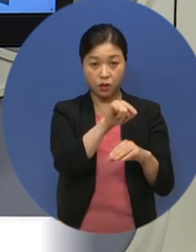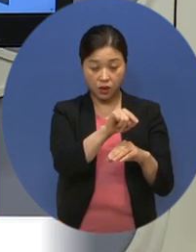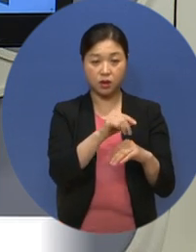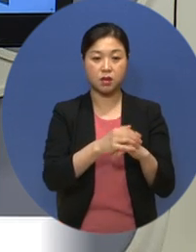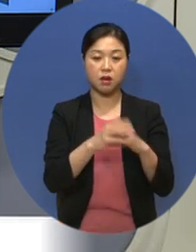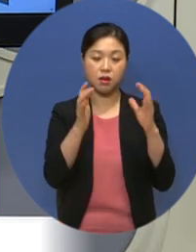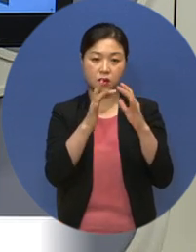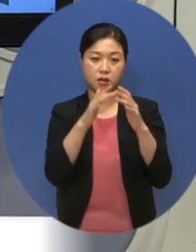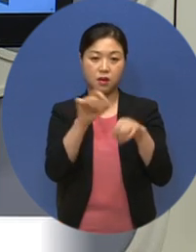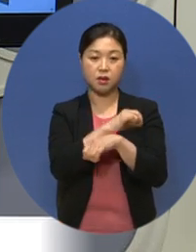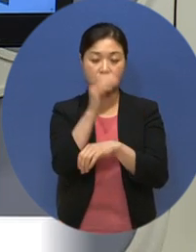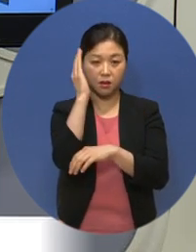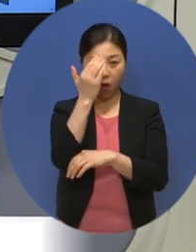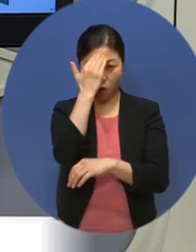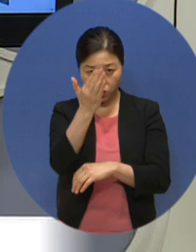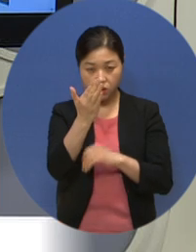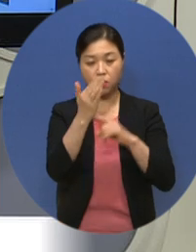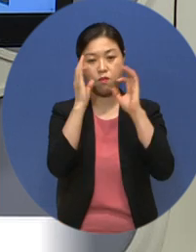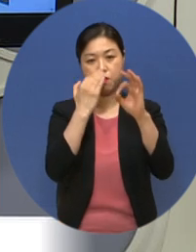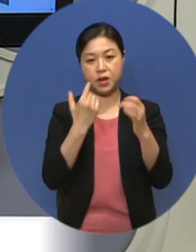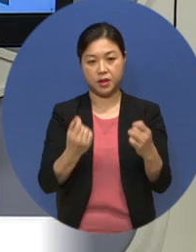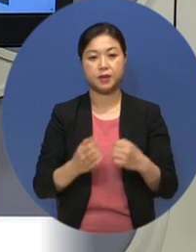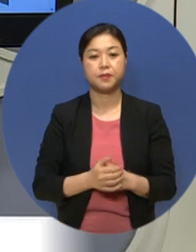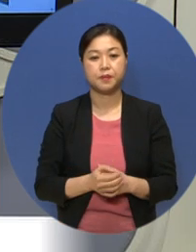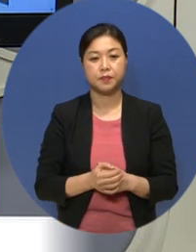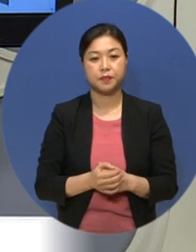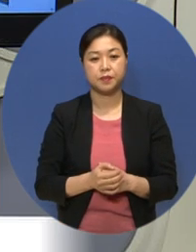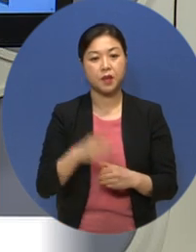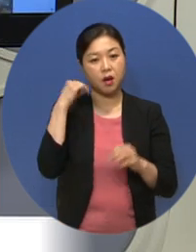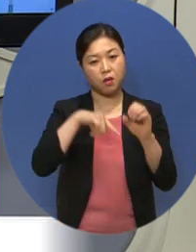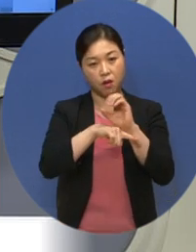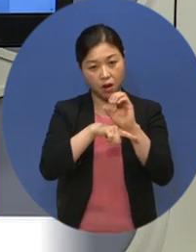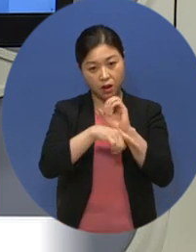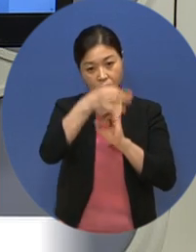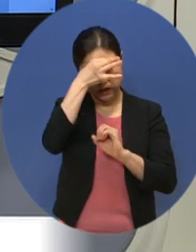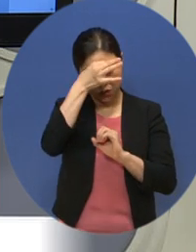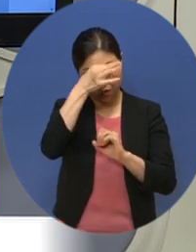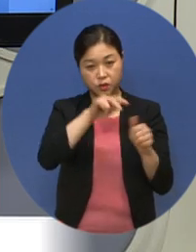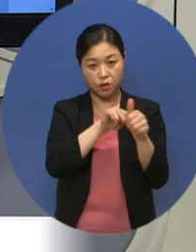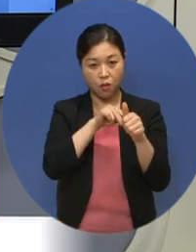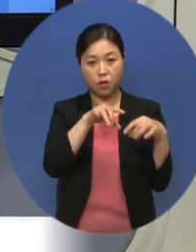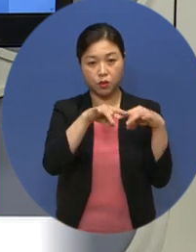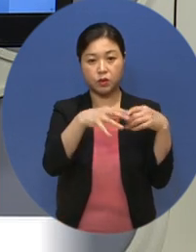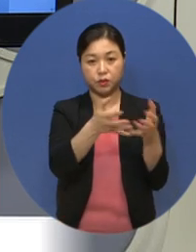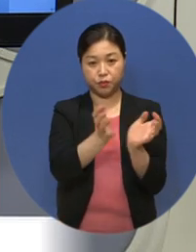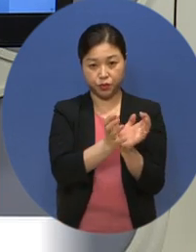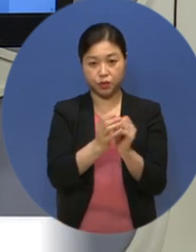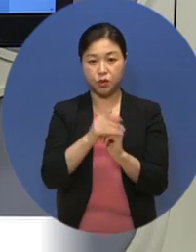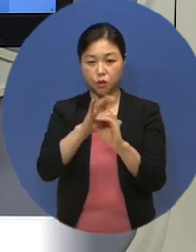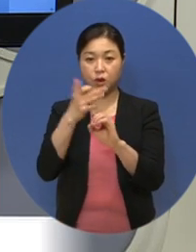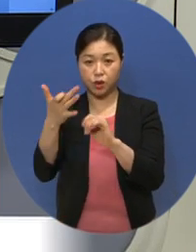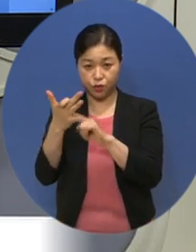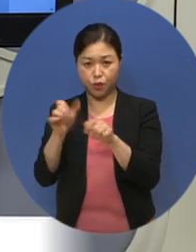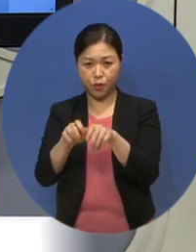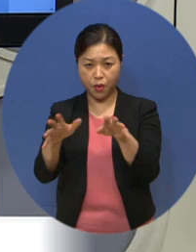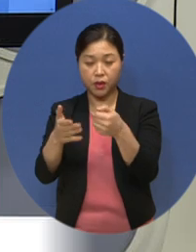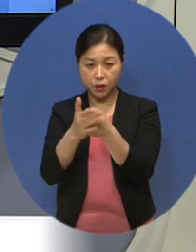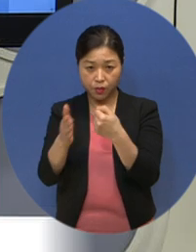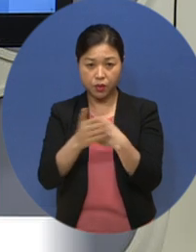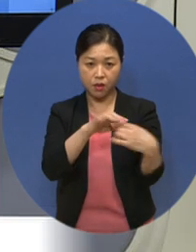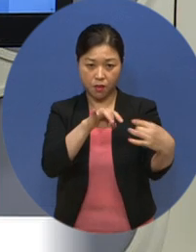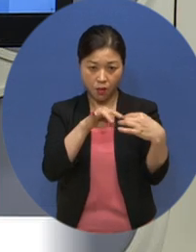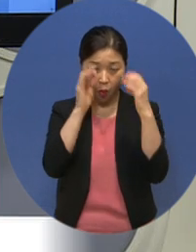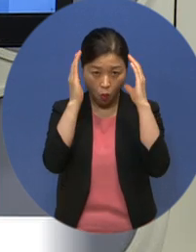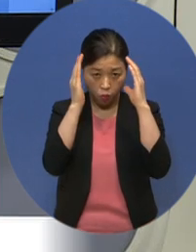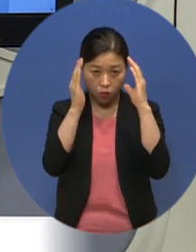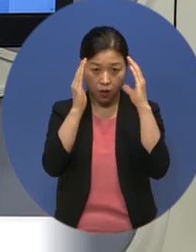없이 시청할 수 있게 됩니다 과학기술 정보통신부는 콜은 알고 확산에 따라 원격 수업을 받게 되는 초